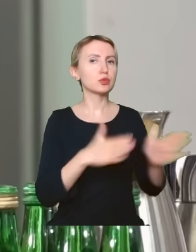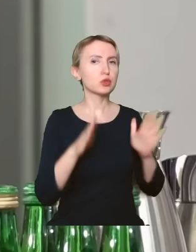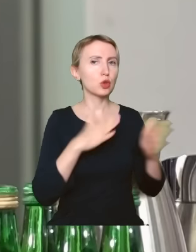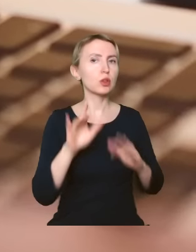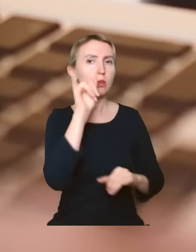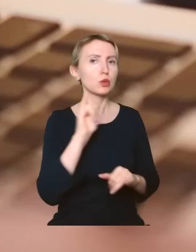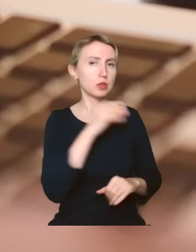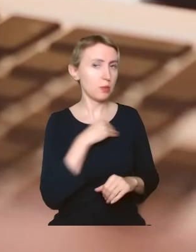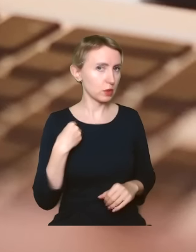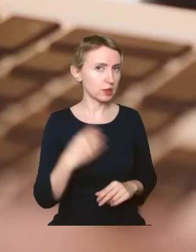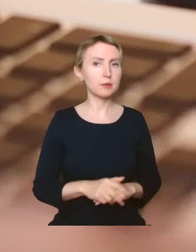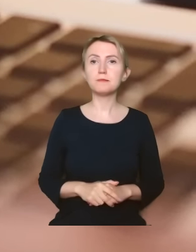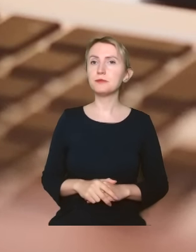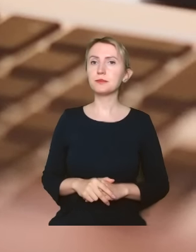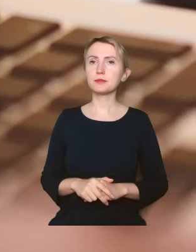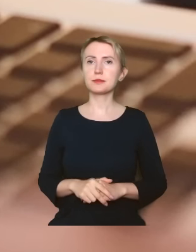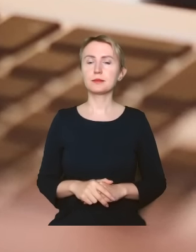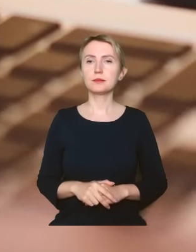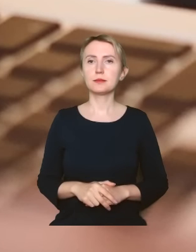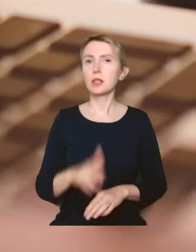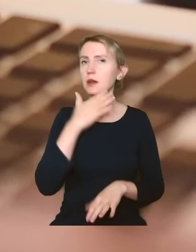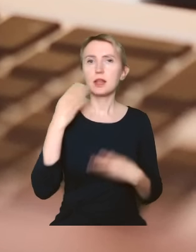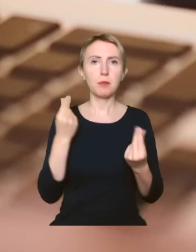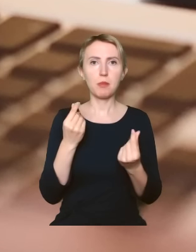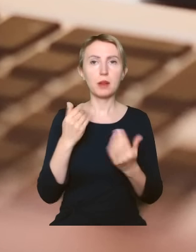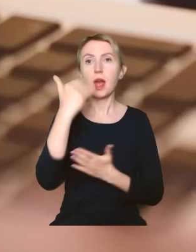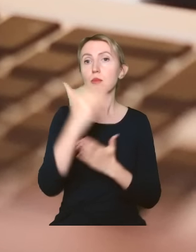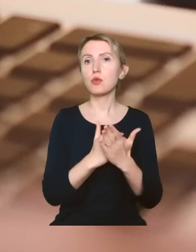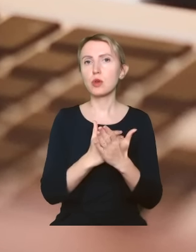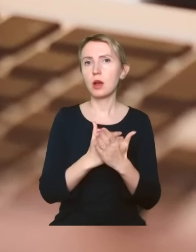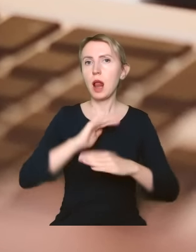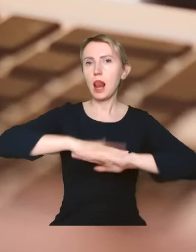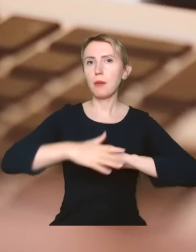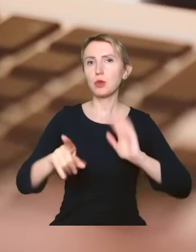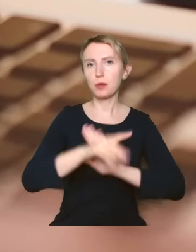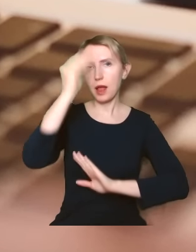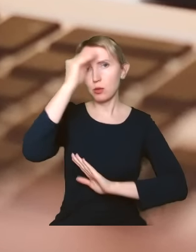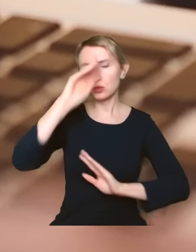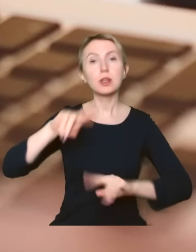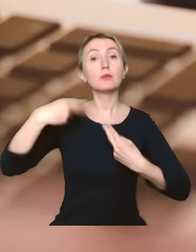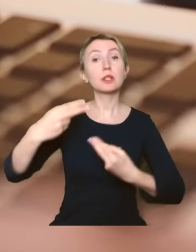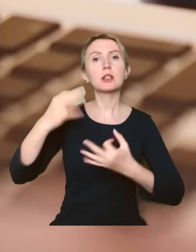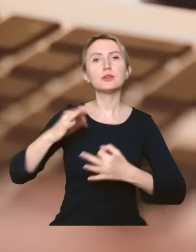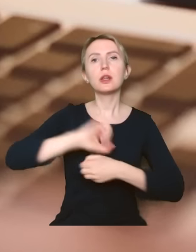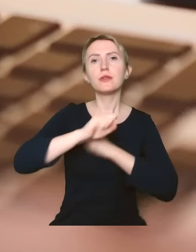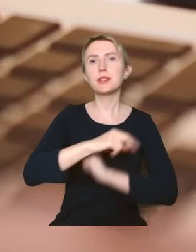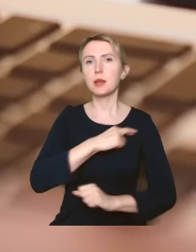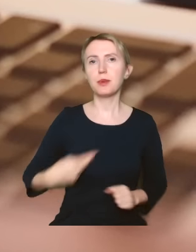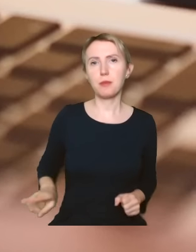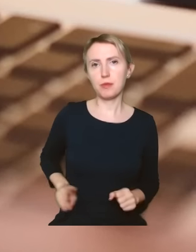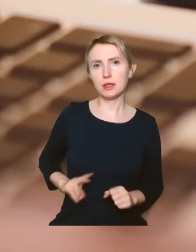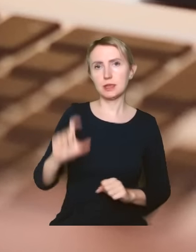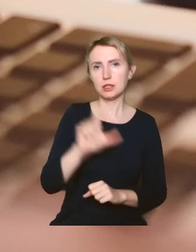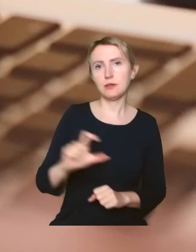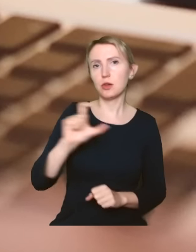Polskiej. Nie ma pieniędzy na program Laptop dla ucznia, przekazał dziś wicepremier i minister